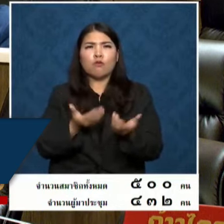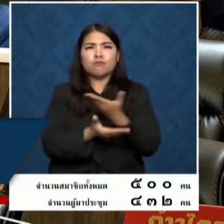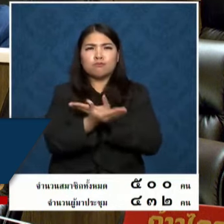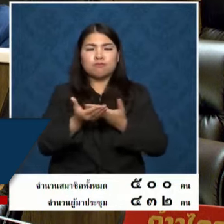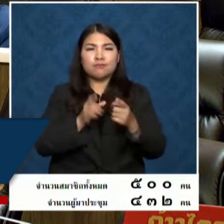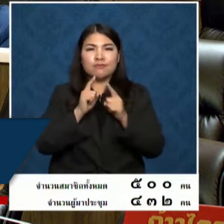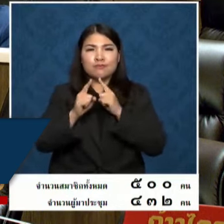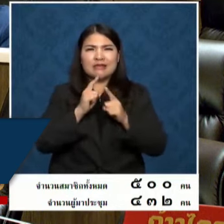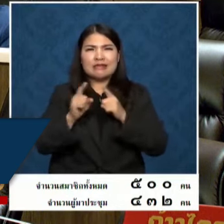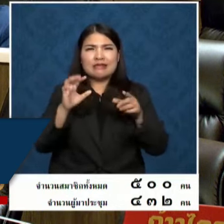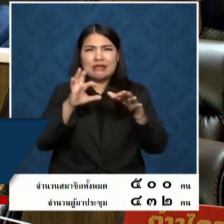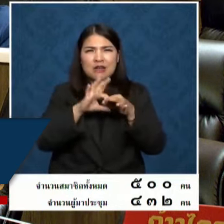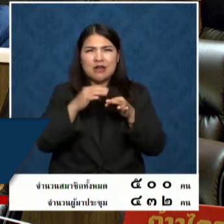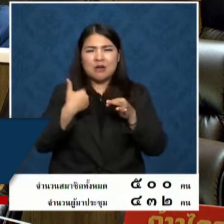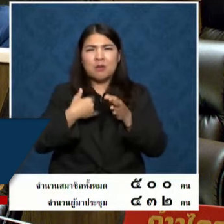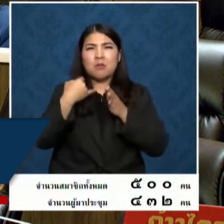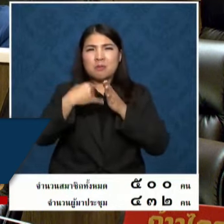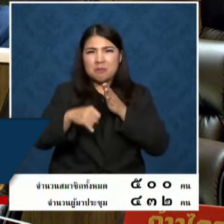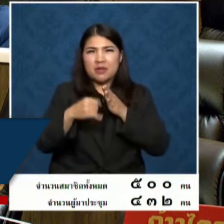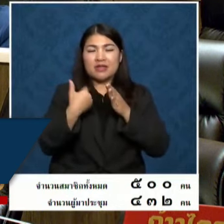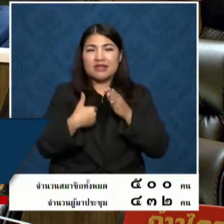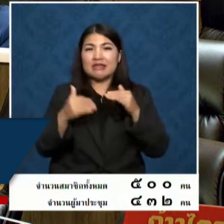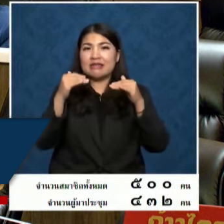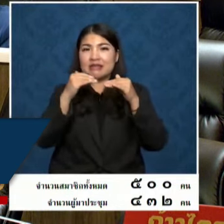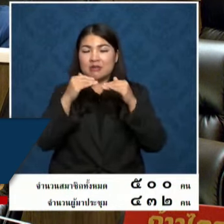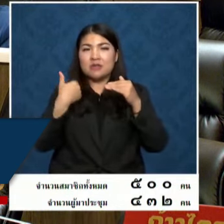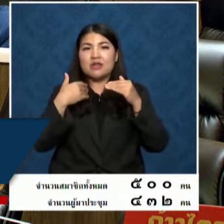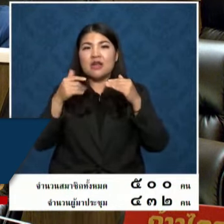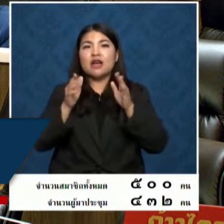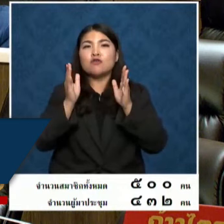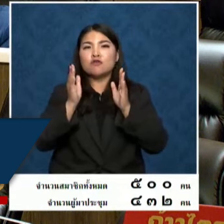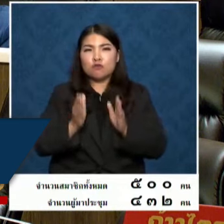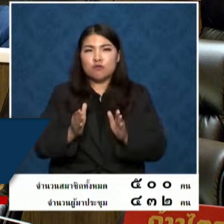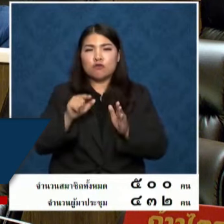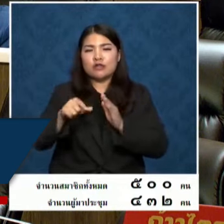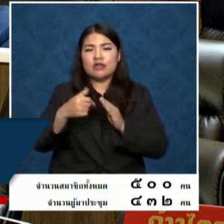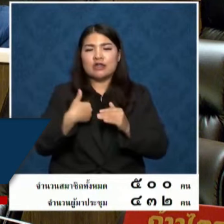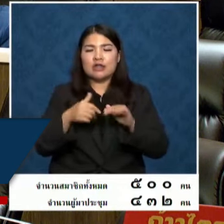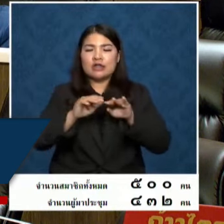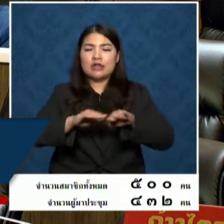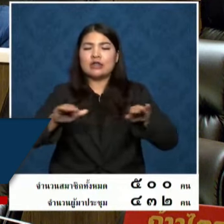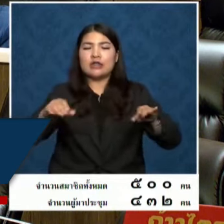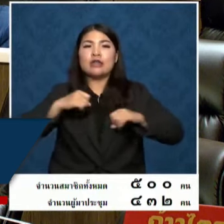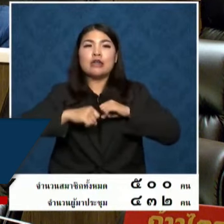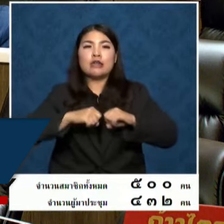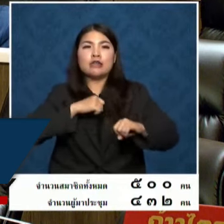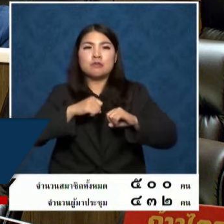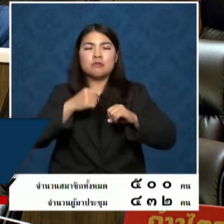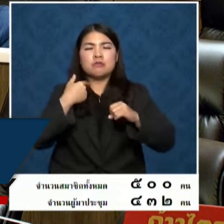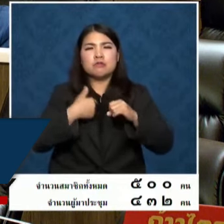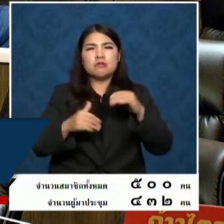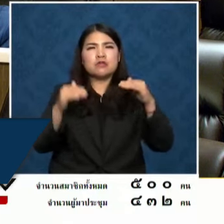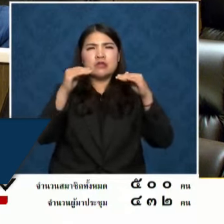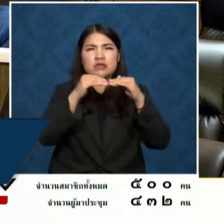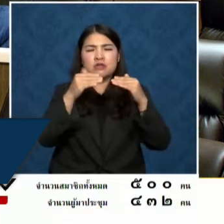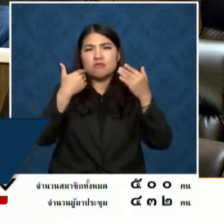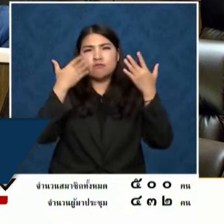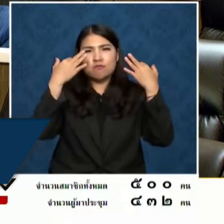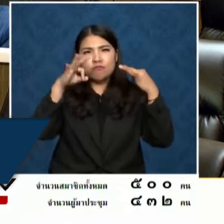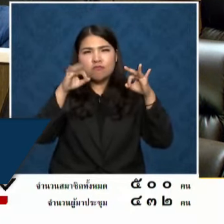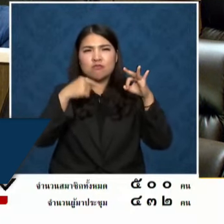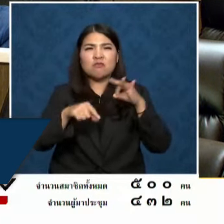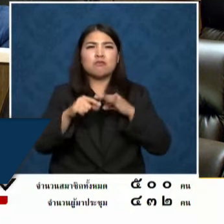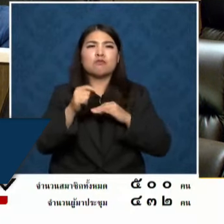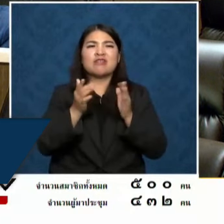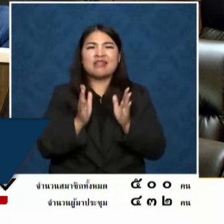การตรวจสอบการละเมิดสิทธิมนุษยชนกรณีเด็กที่ออกมาใช้เสรีภาพในการแสดงความคิดเห็นและเสรีภาพในการชุมนุมถูก